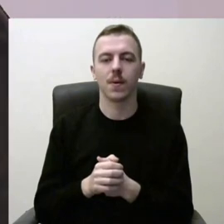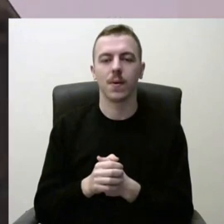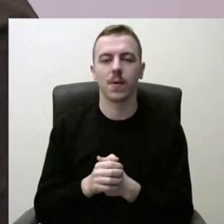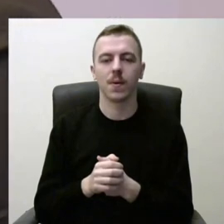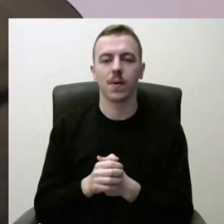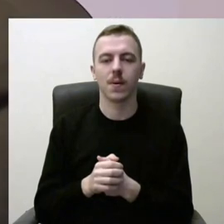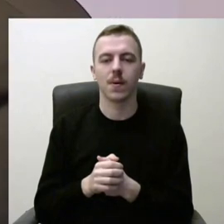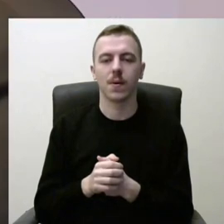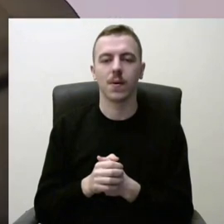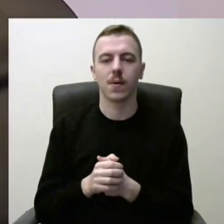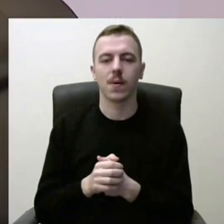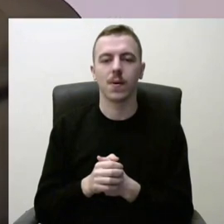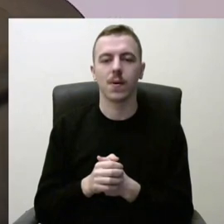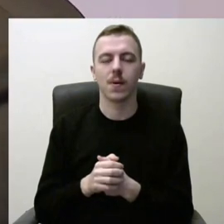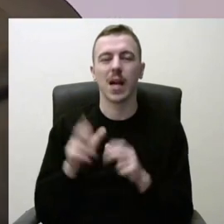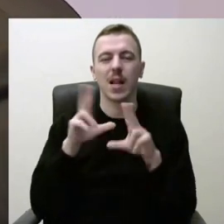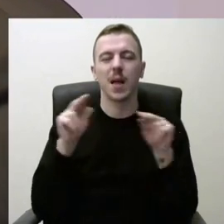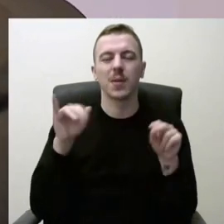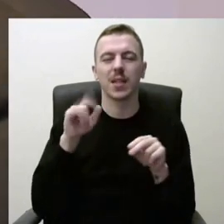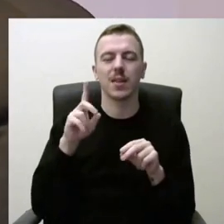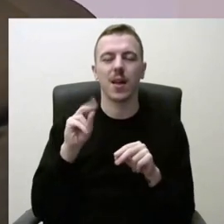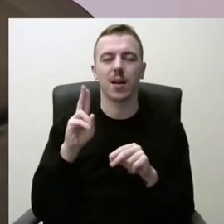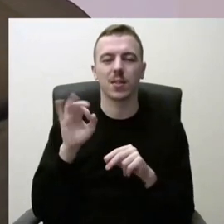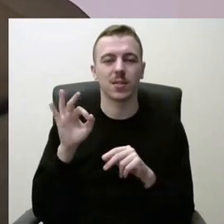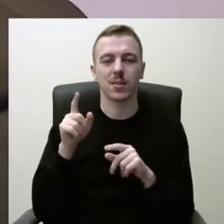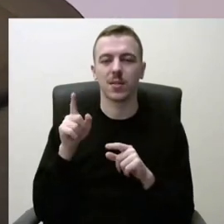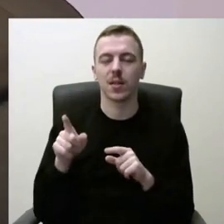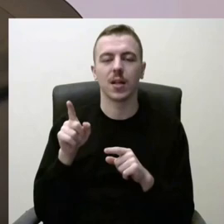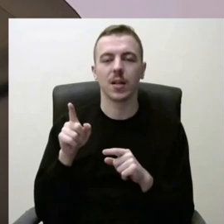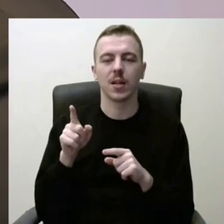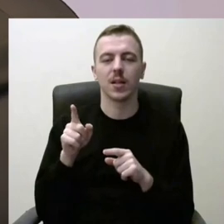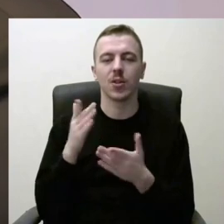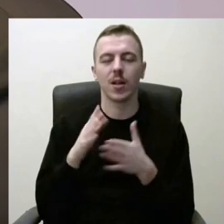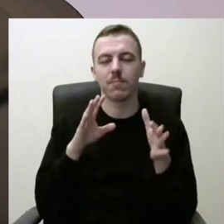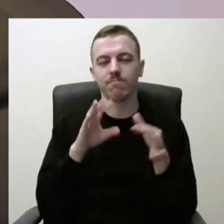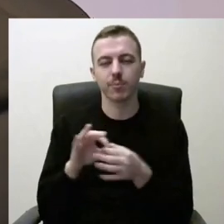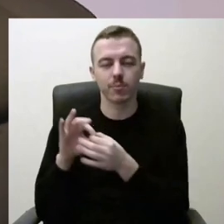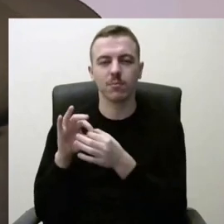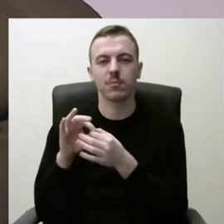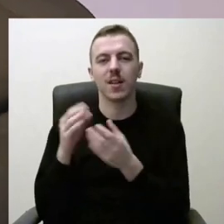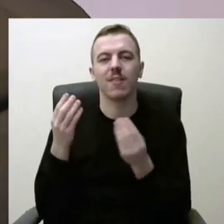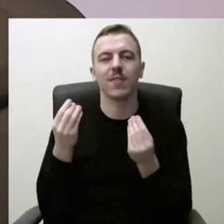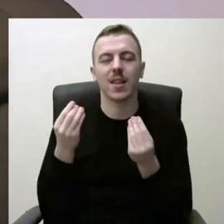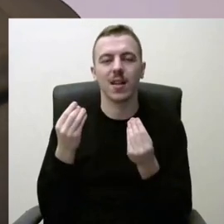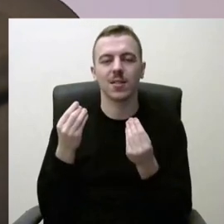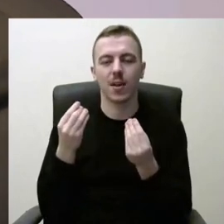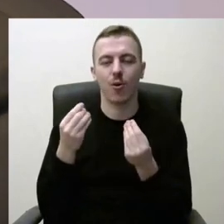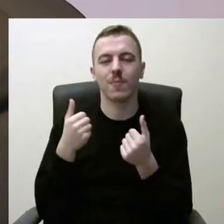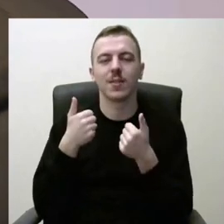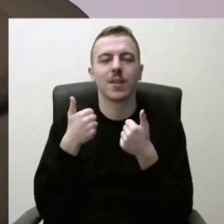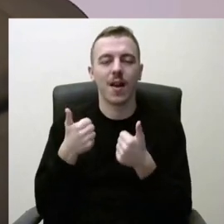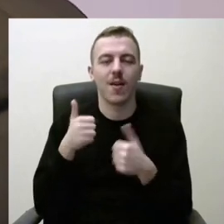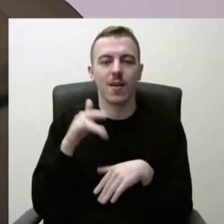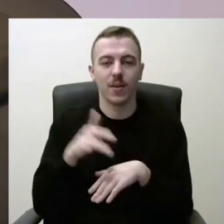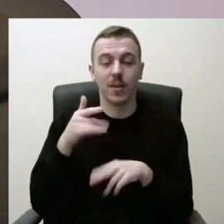Tai laimės indeksas, jis niekaip neatskirmas yra nuo vis dėlto finansinės ekonominės gerovės. Tai pirmiausia, tai turėtų